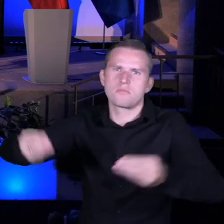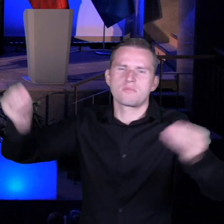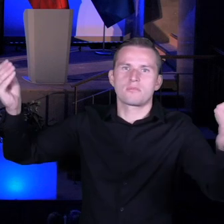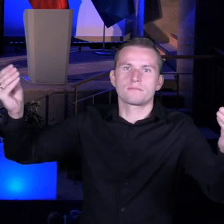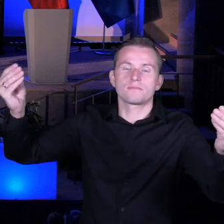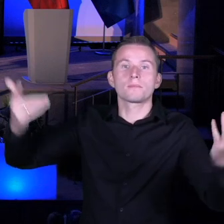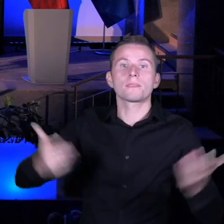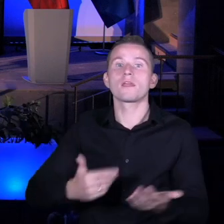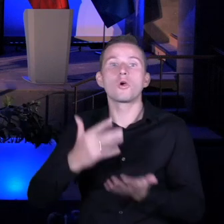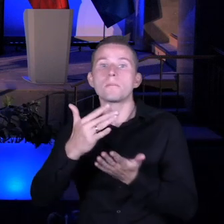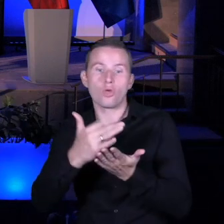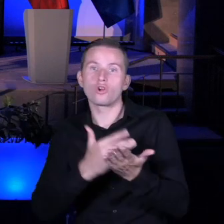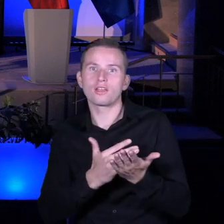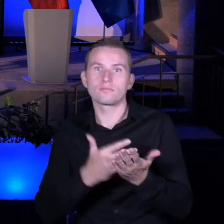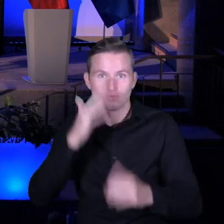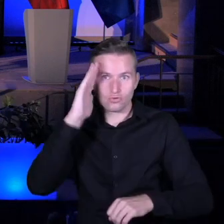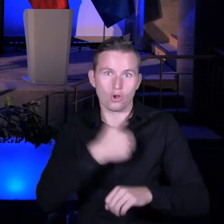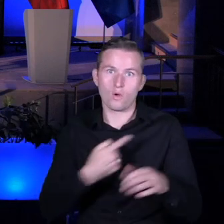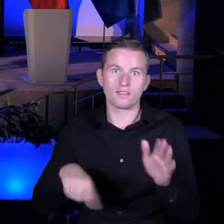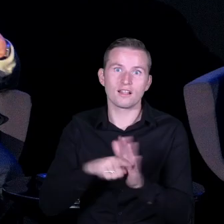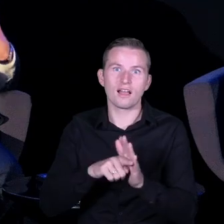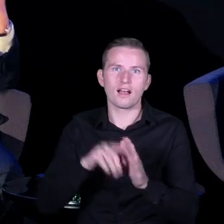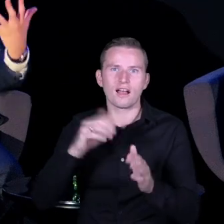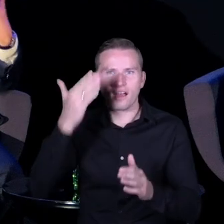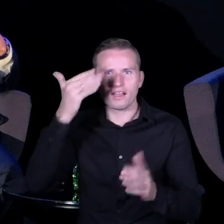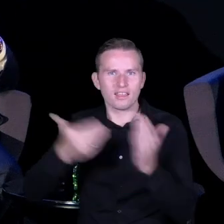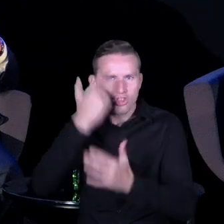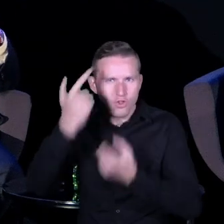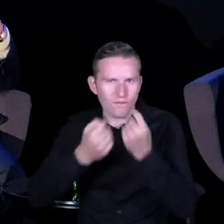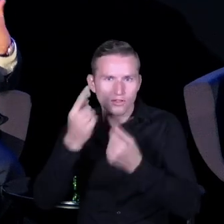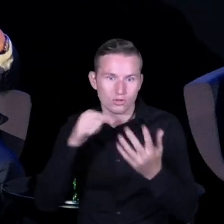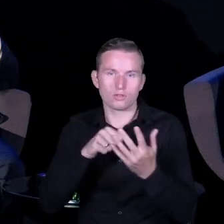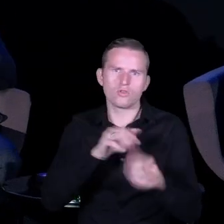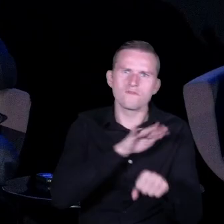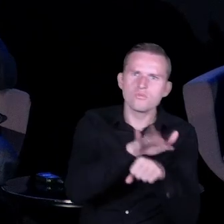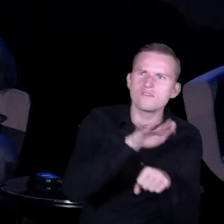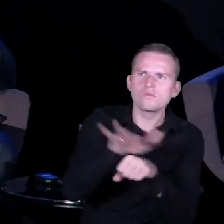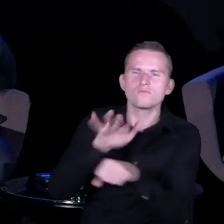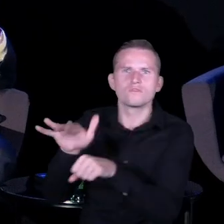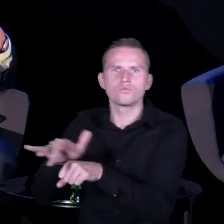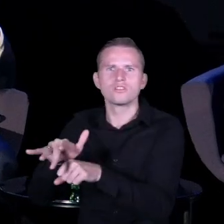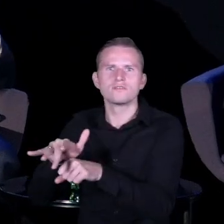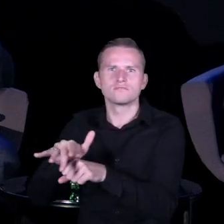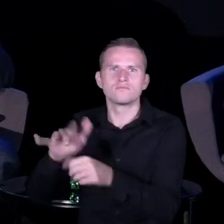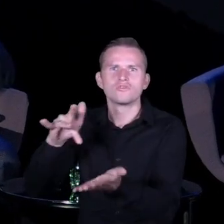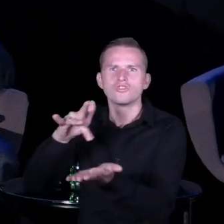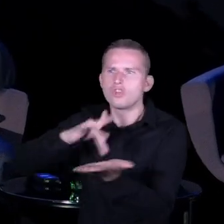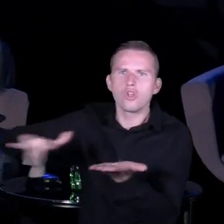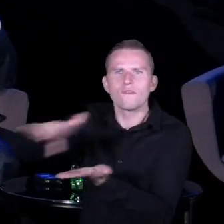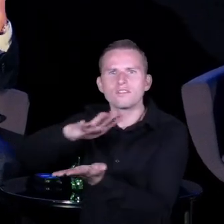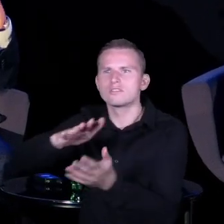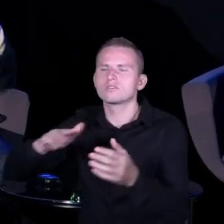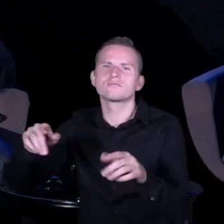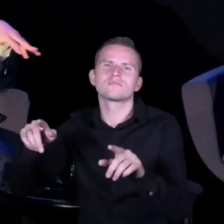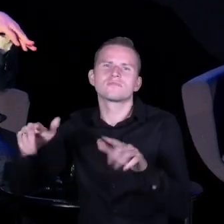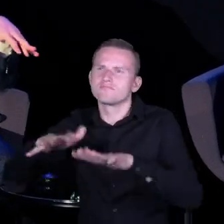dla Innowatora, tak? Żeby rezonował na środowisko, na rzeczywistość. I to, o czym dzisiaj rozmawiamy, to jest